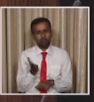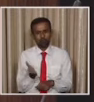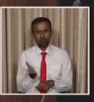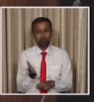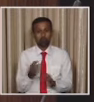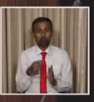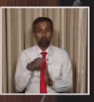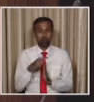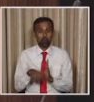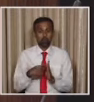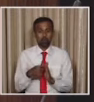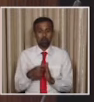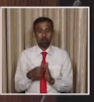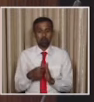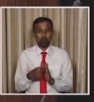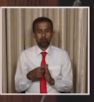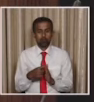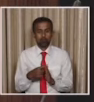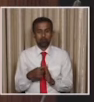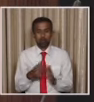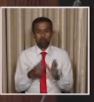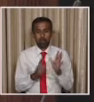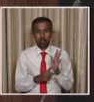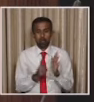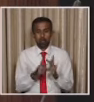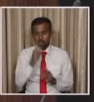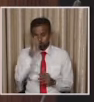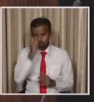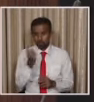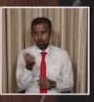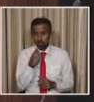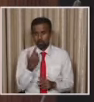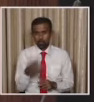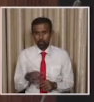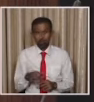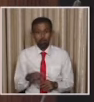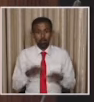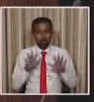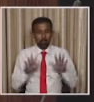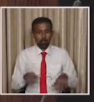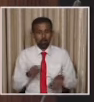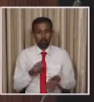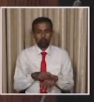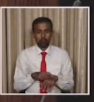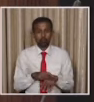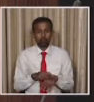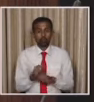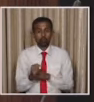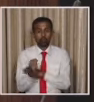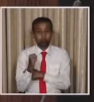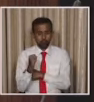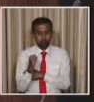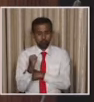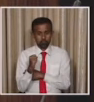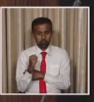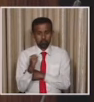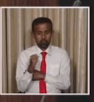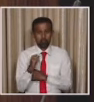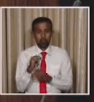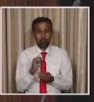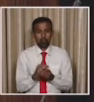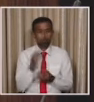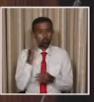මුළු රටේ දැන් අලි සබ්‍රි මැතිතුමත් කිව්වා අවසාන වශයෙන් පරමාධිපත්‍යයේ පදනම